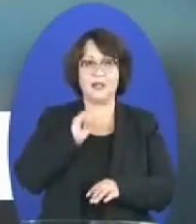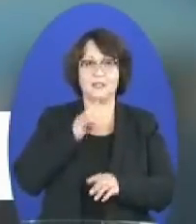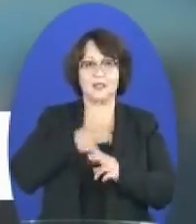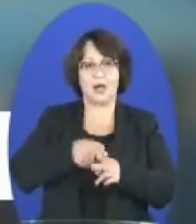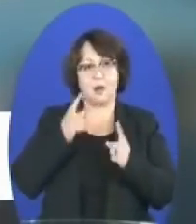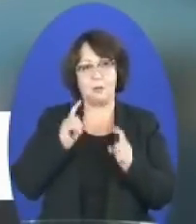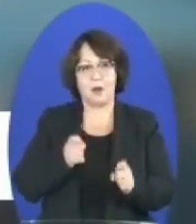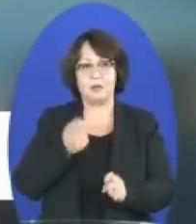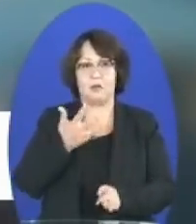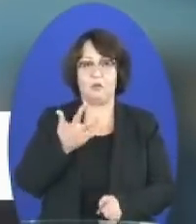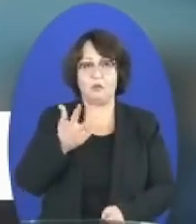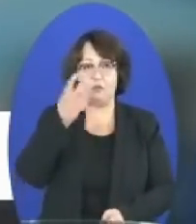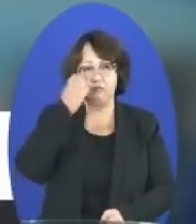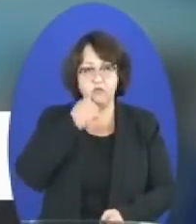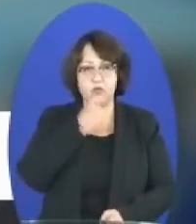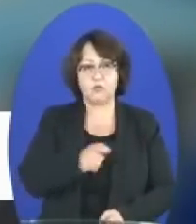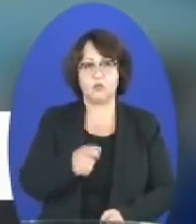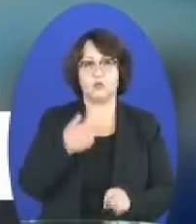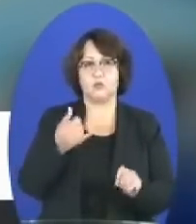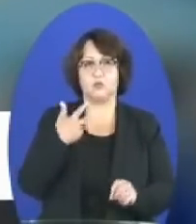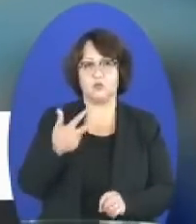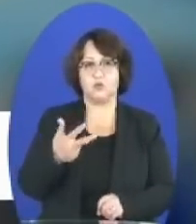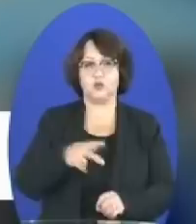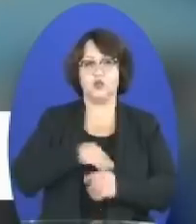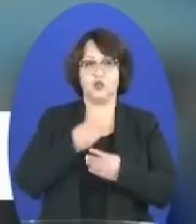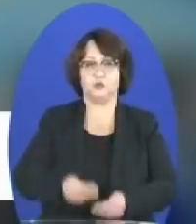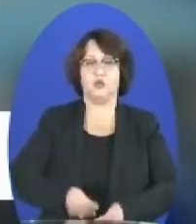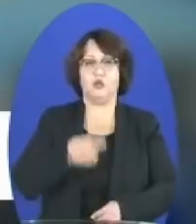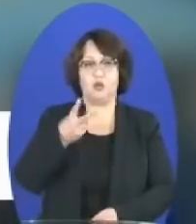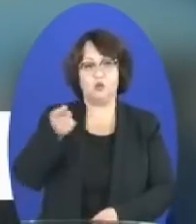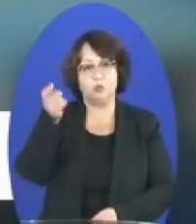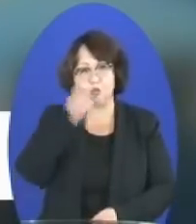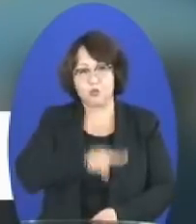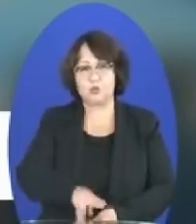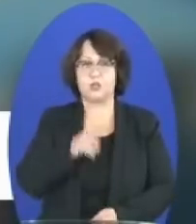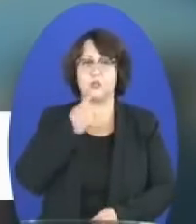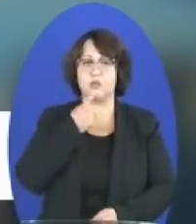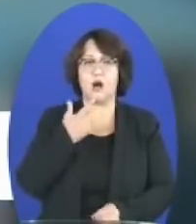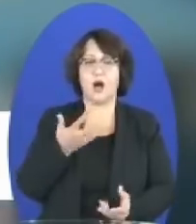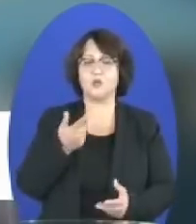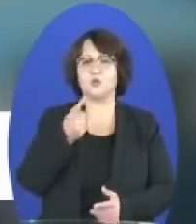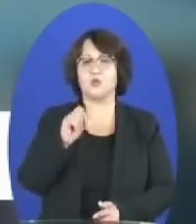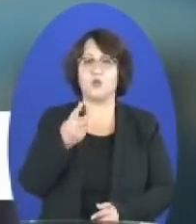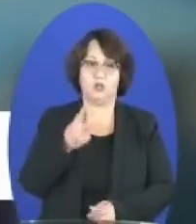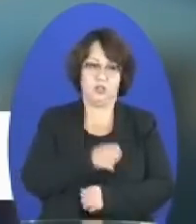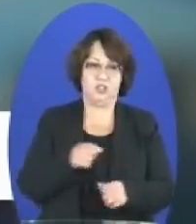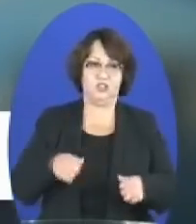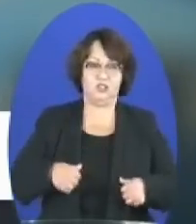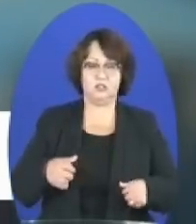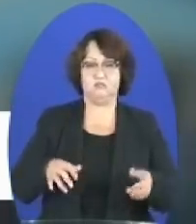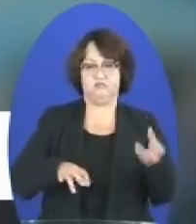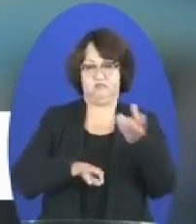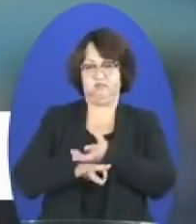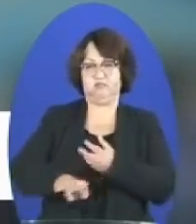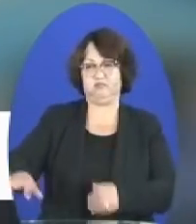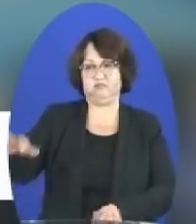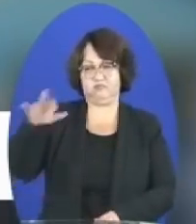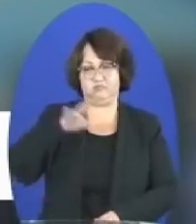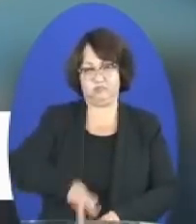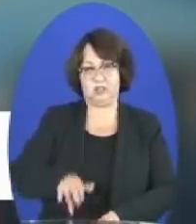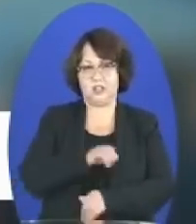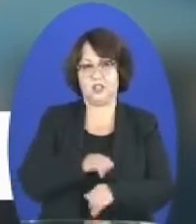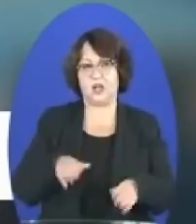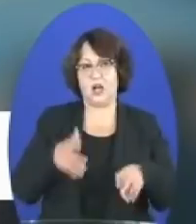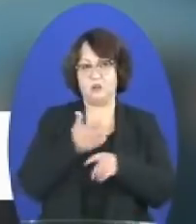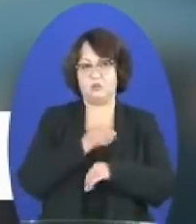53, өндөр настан 33, жирэмсэн 2, хүндэтгэн үзэх бусад шалтгаантай 102 иргэн ирсэн байна. Иргэдийн халдвар төвчин судлын үндэсний